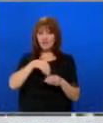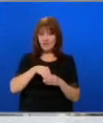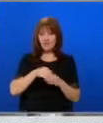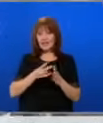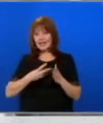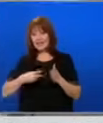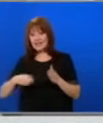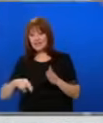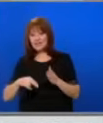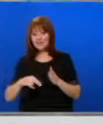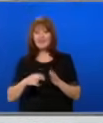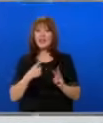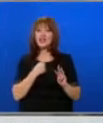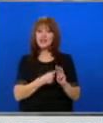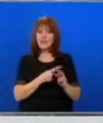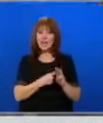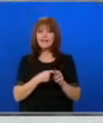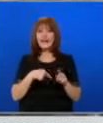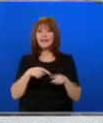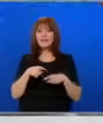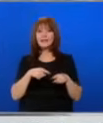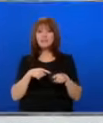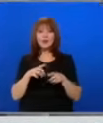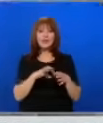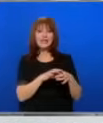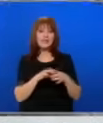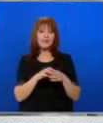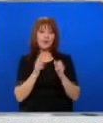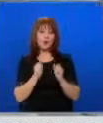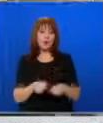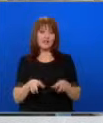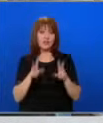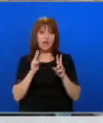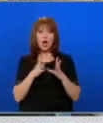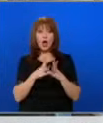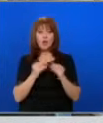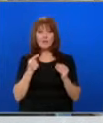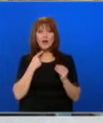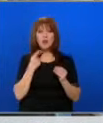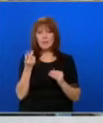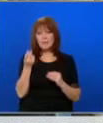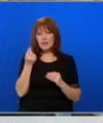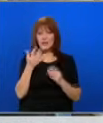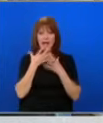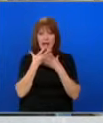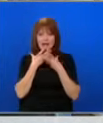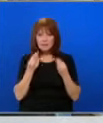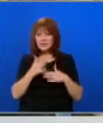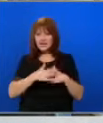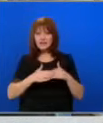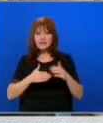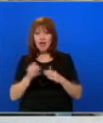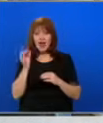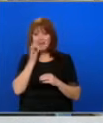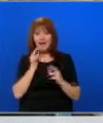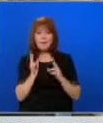Шенген транспортната свързаност е проблем, който очаква решение. Румъния губи много пари заради липсата на инфраструктура. Нямаме